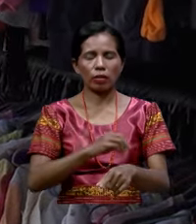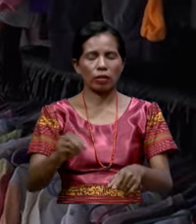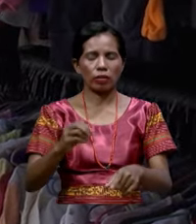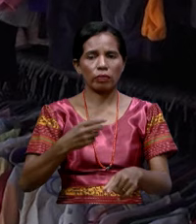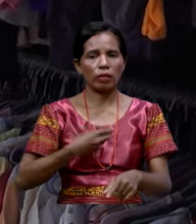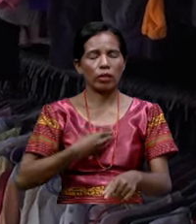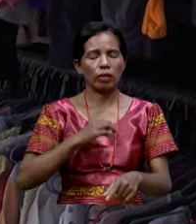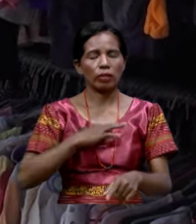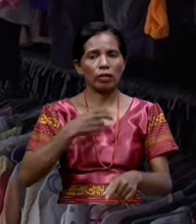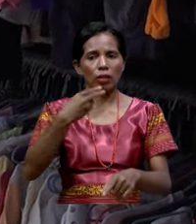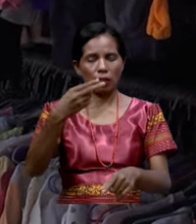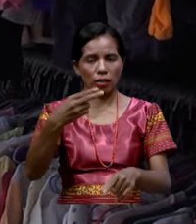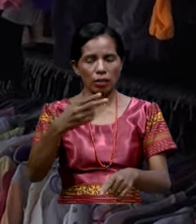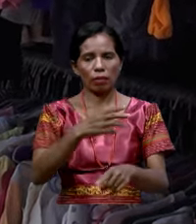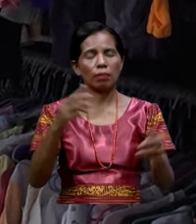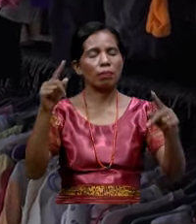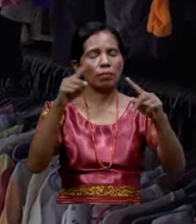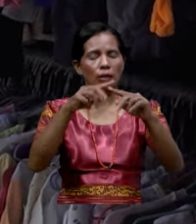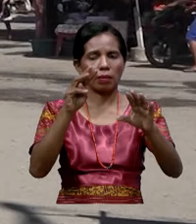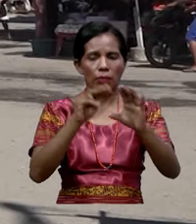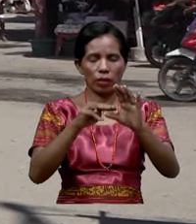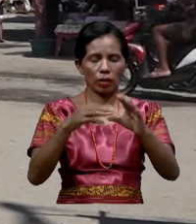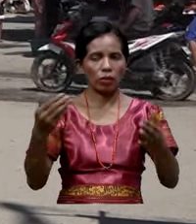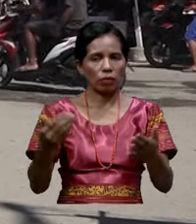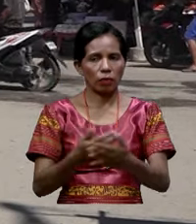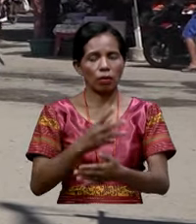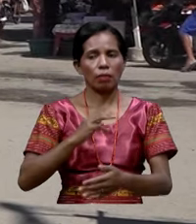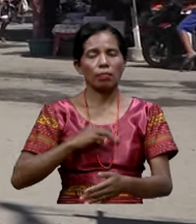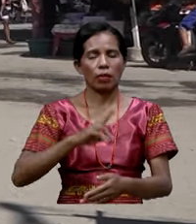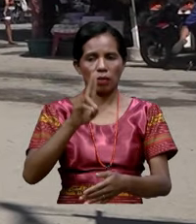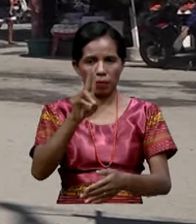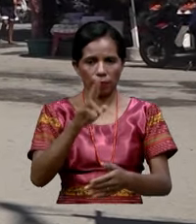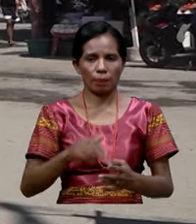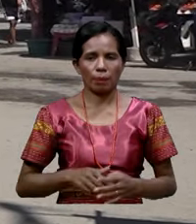fatuhada no bairu pite, ba merkadu fon malewana, ekipa kobertura GMN.